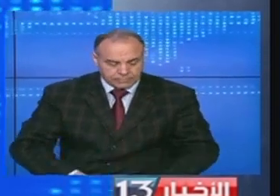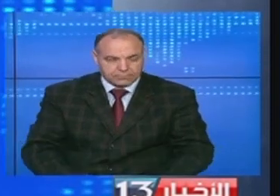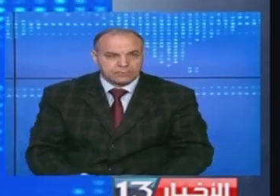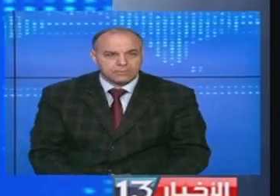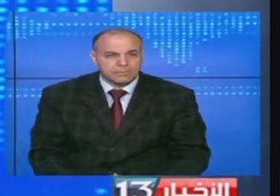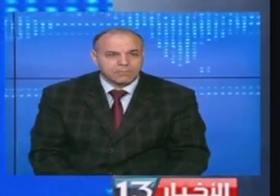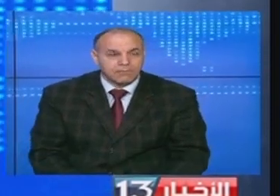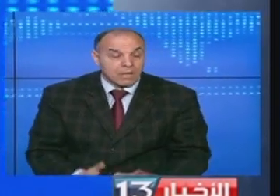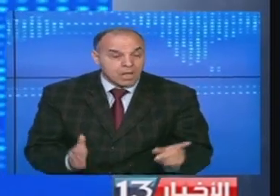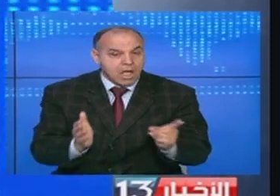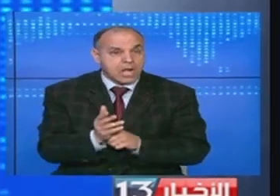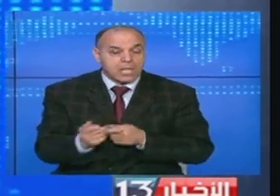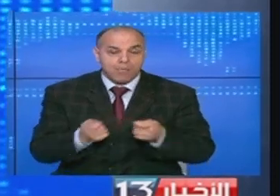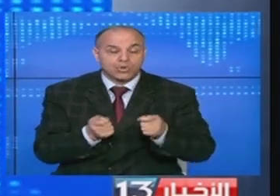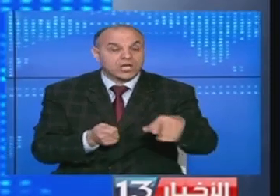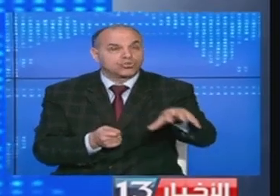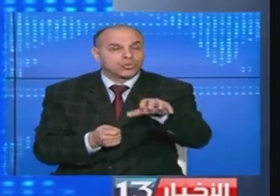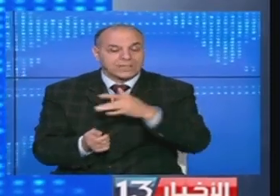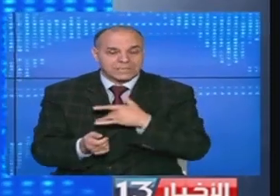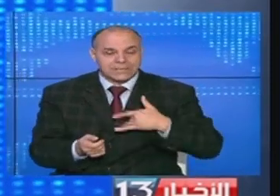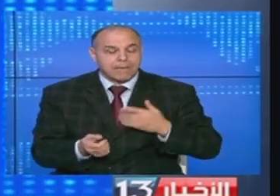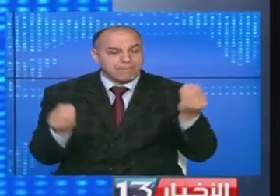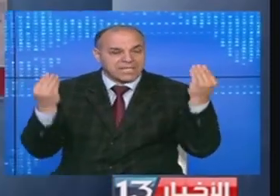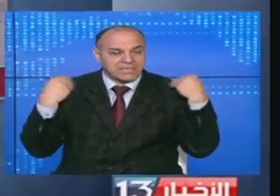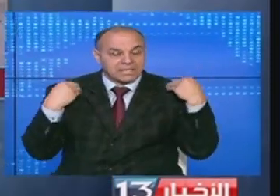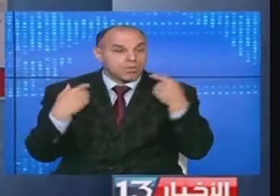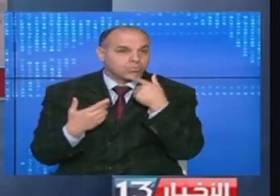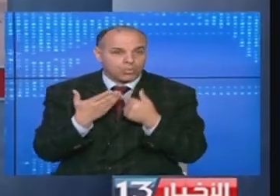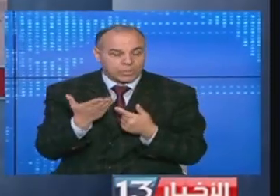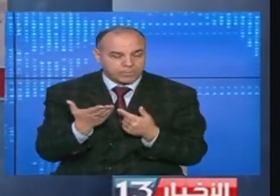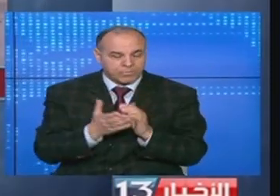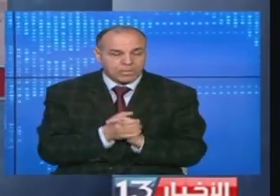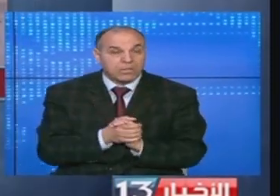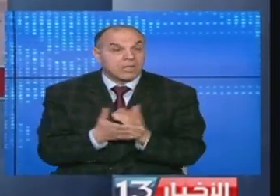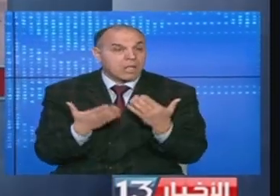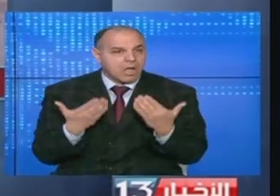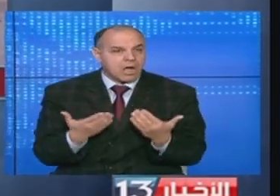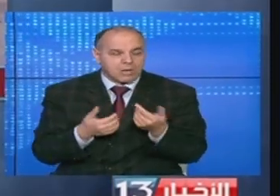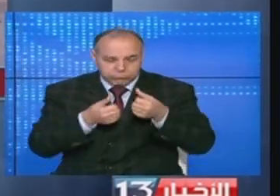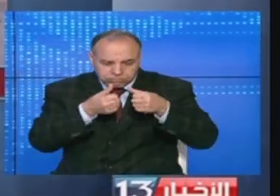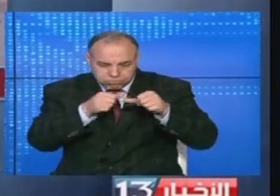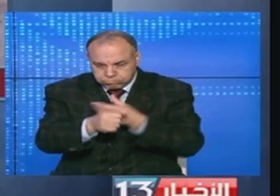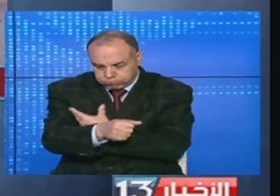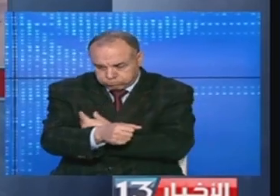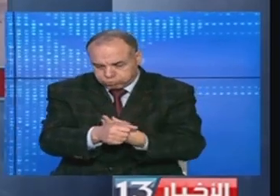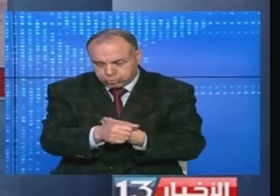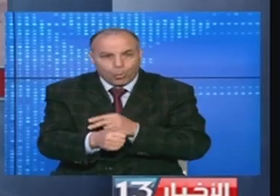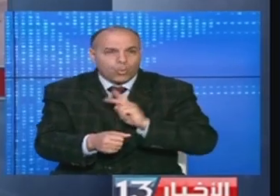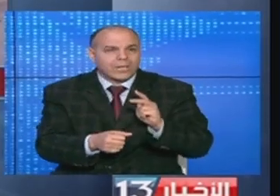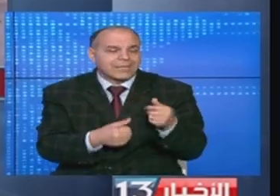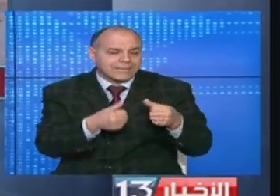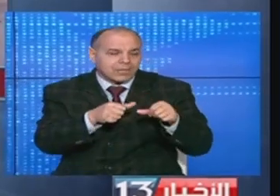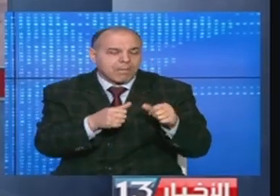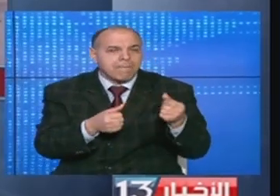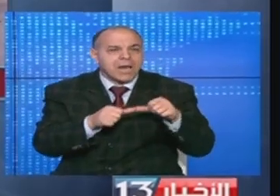اكد المديره الجهويه للصحه بين جمال الدين اه سعيد ان ان عينات الدم التى تم رفعها ل لتحليل